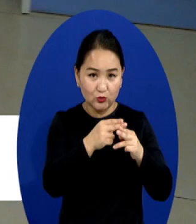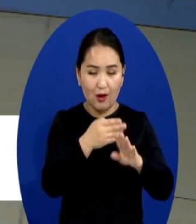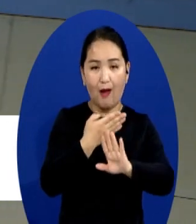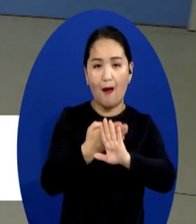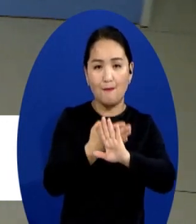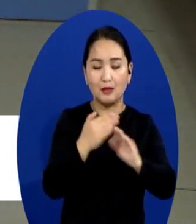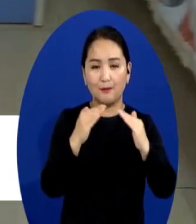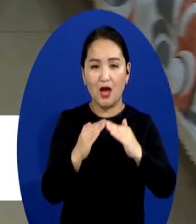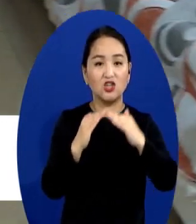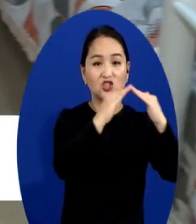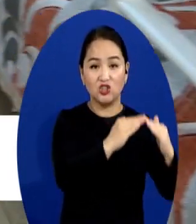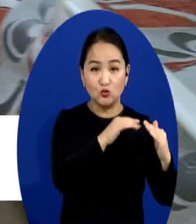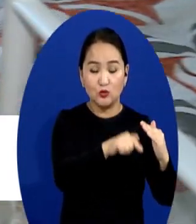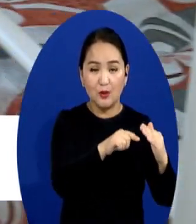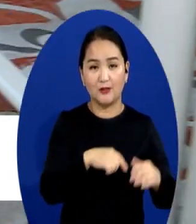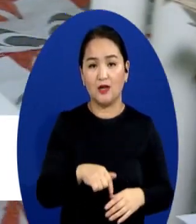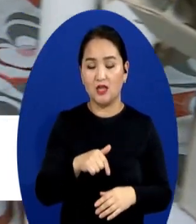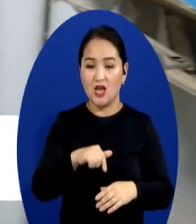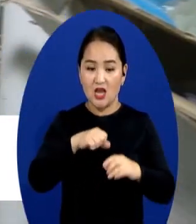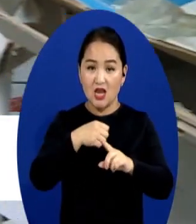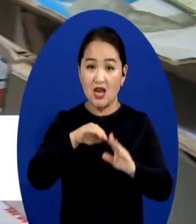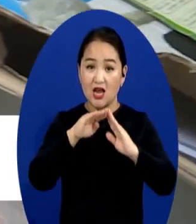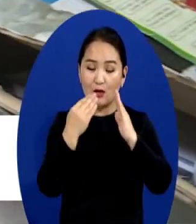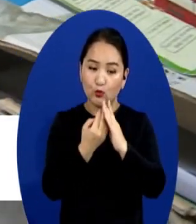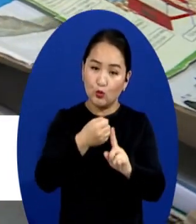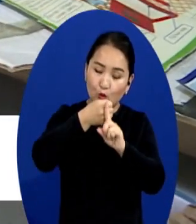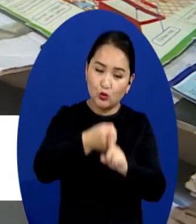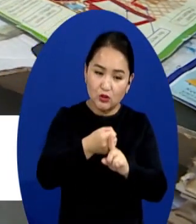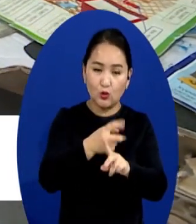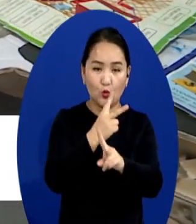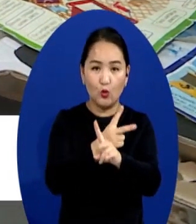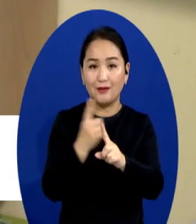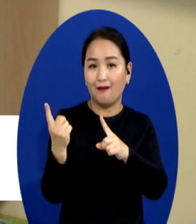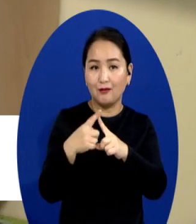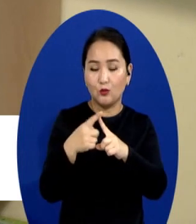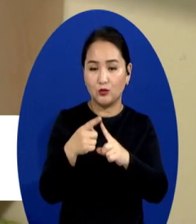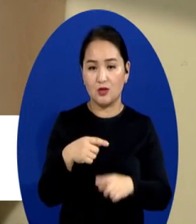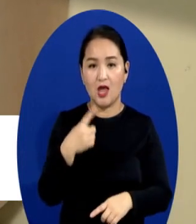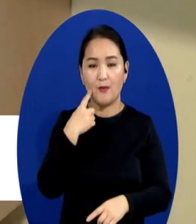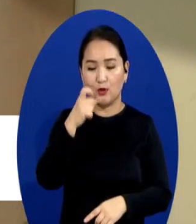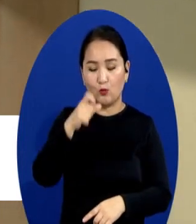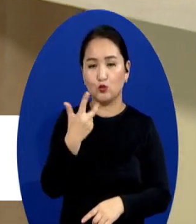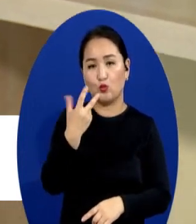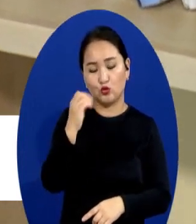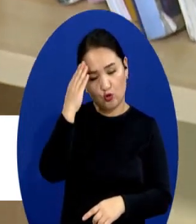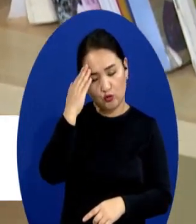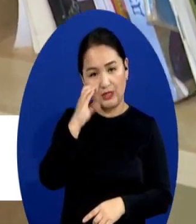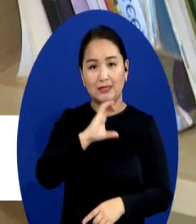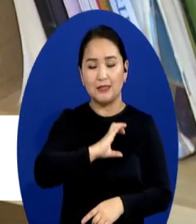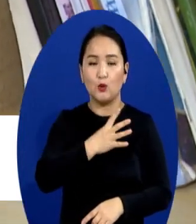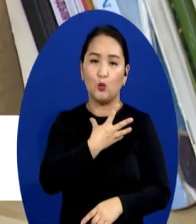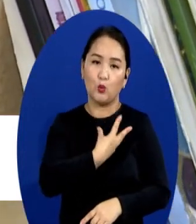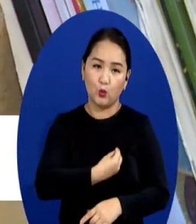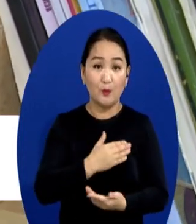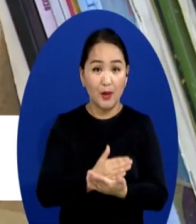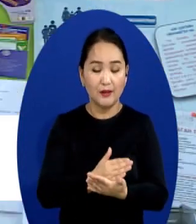бүлийн хүчирхийллийн эсрэг хуулийг чангатгахснаар ямар ч гэсэн хамгаалах байранд очсон эмэгтэйчүүд 30 хүртэл хоног сэтгэл амар байгуулжээ. Учир нь